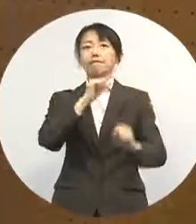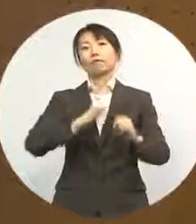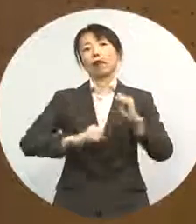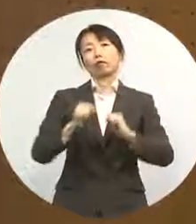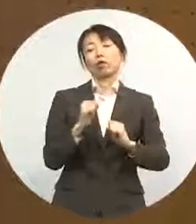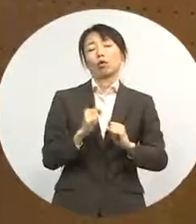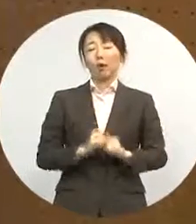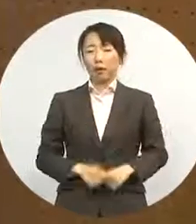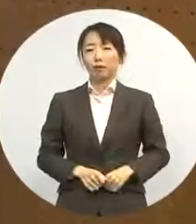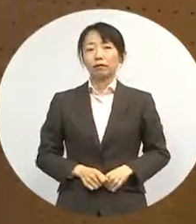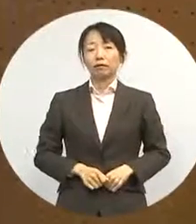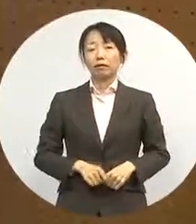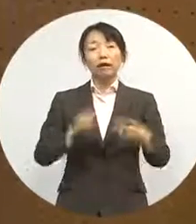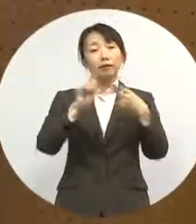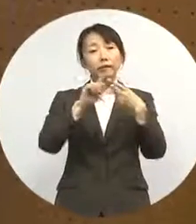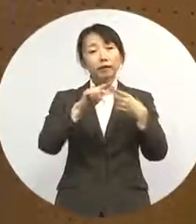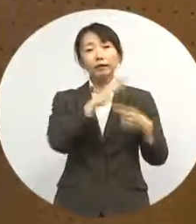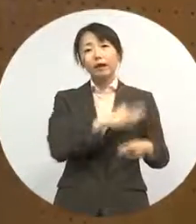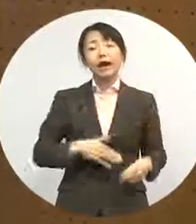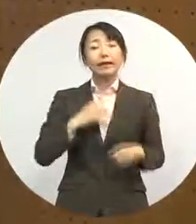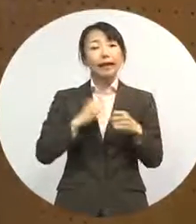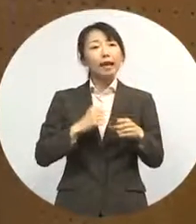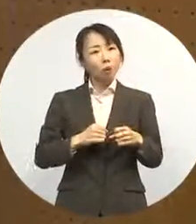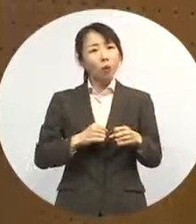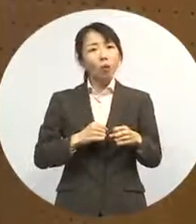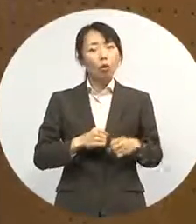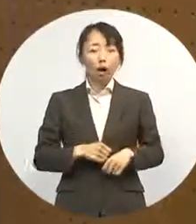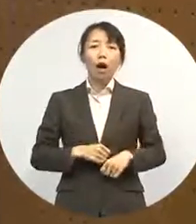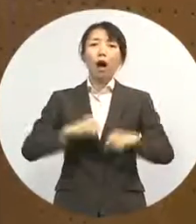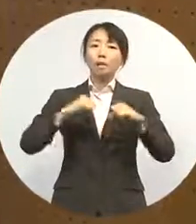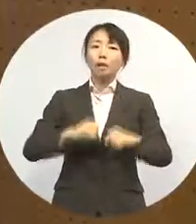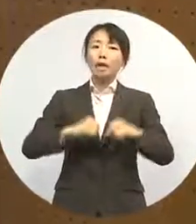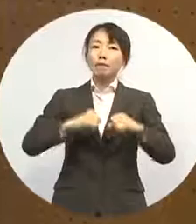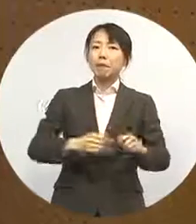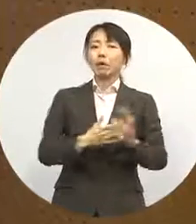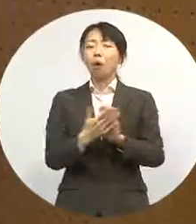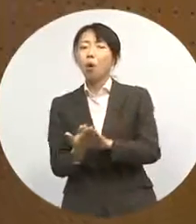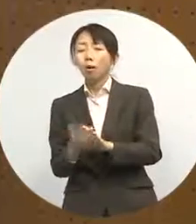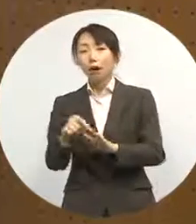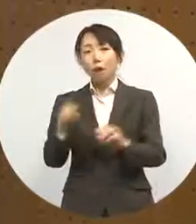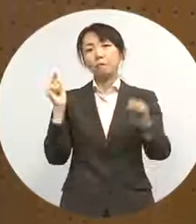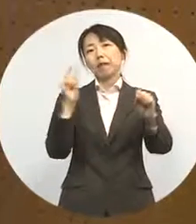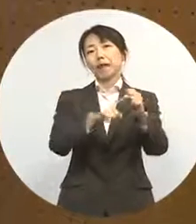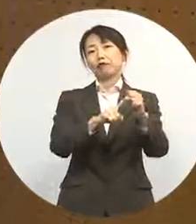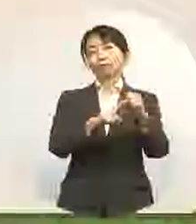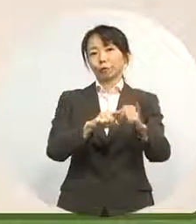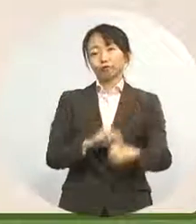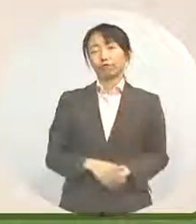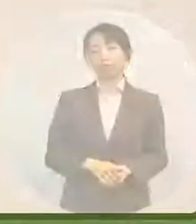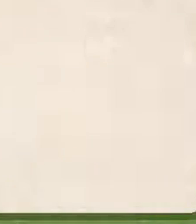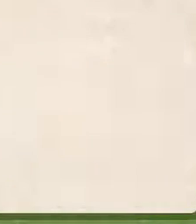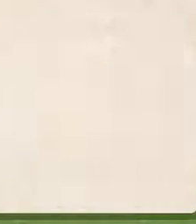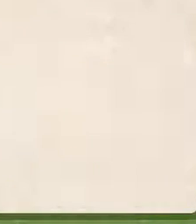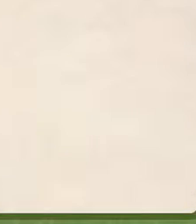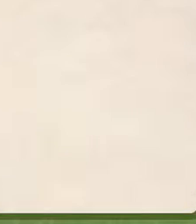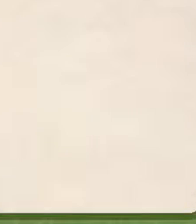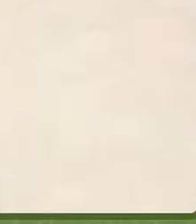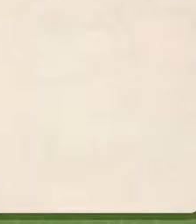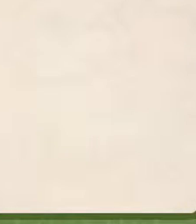特に健康はですね、いわゆるピンピンコロリー目指そうというようなこと、これが健康ですね。